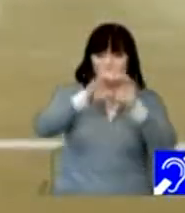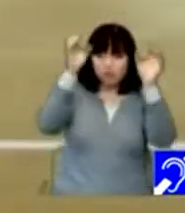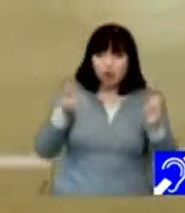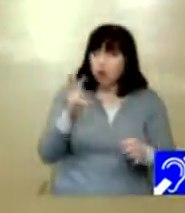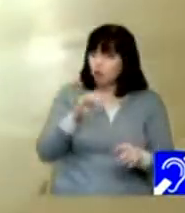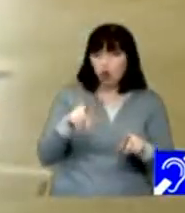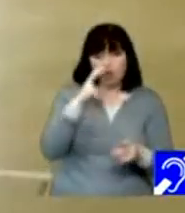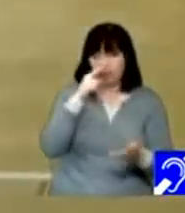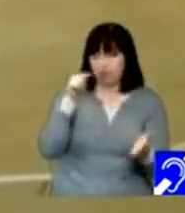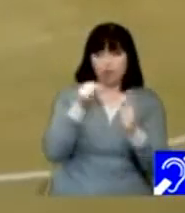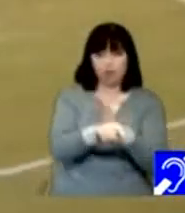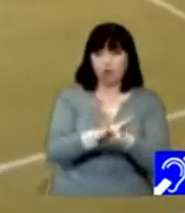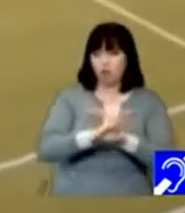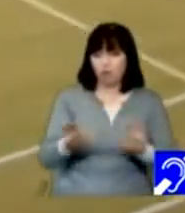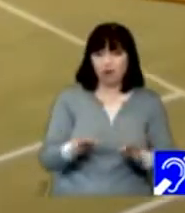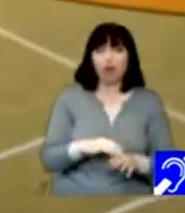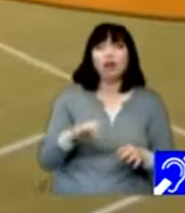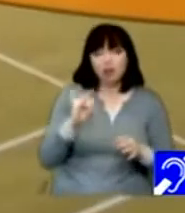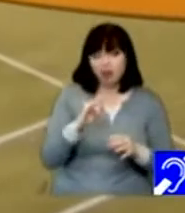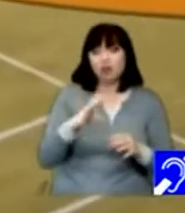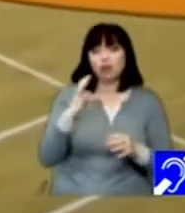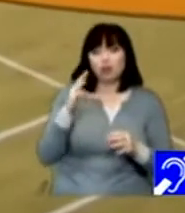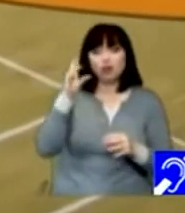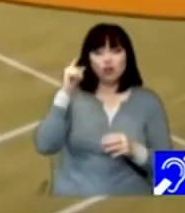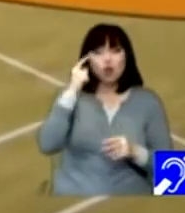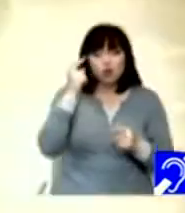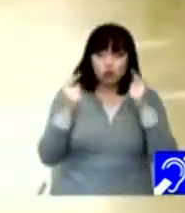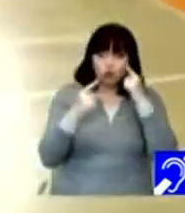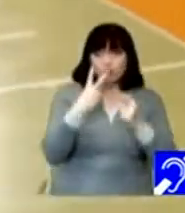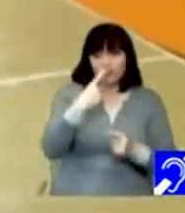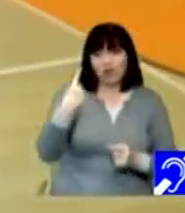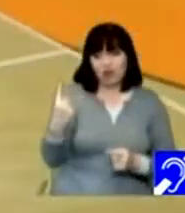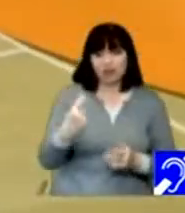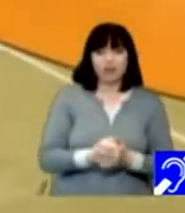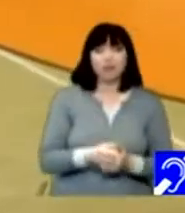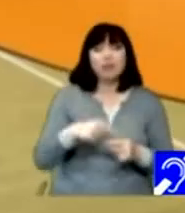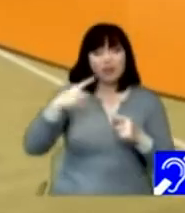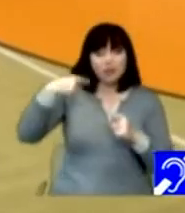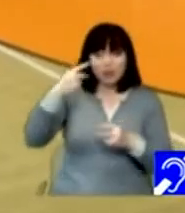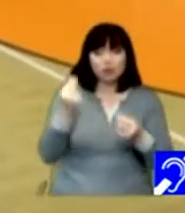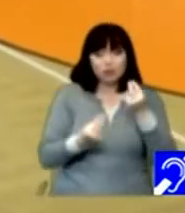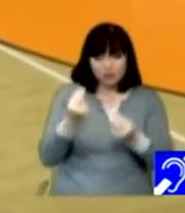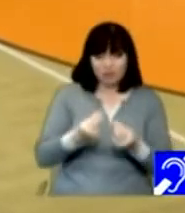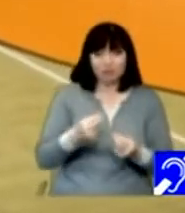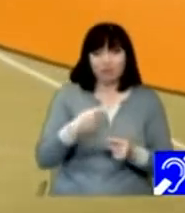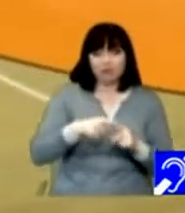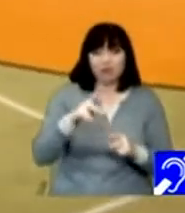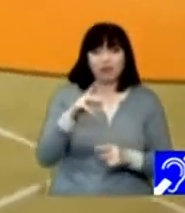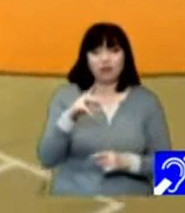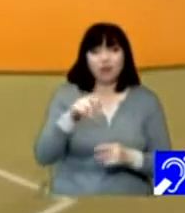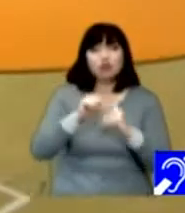reușit să înscrie și partida s-a încheiat cu 2-1 pentru FC Balcan. În celelalte meciuri ale etapei, Râmbcom a învins-o